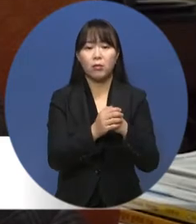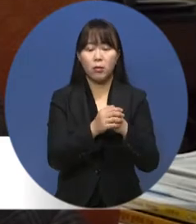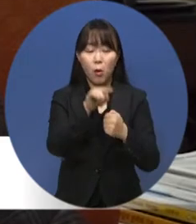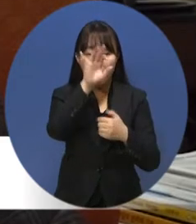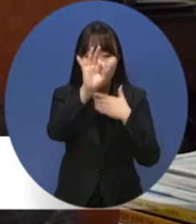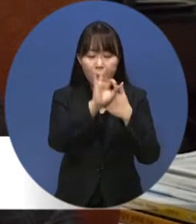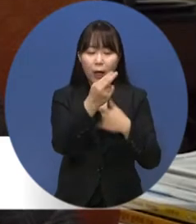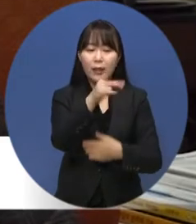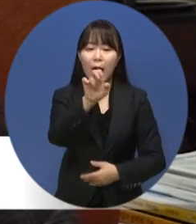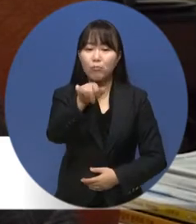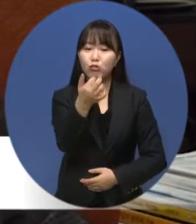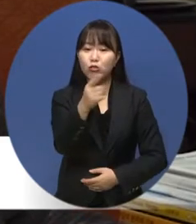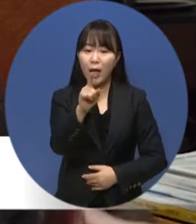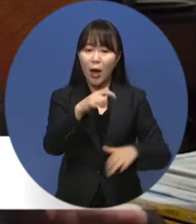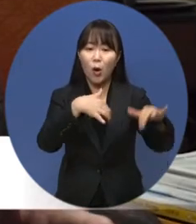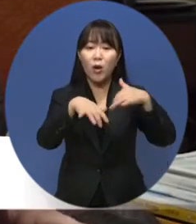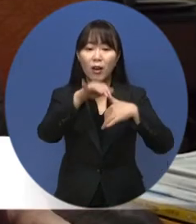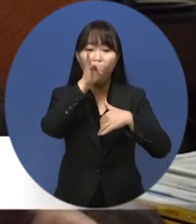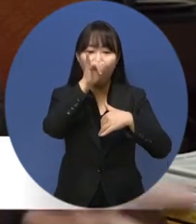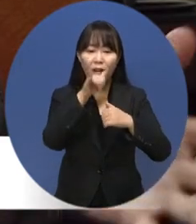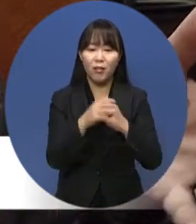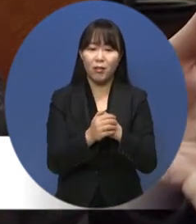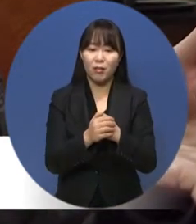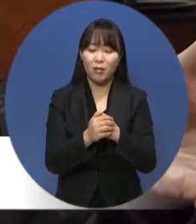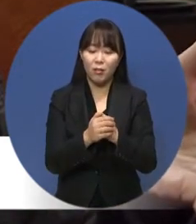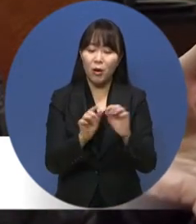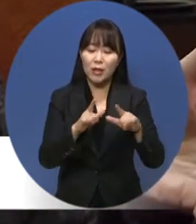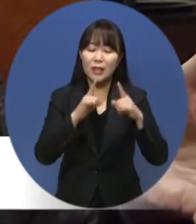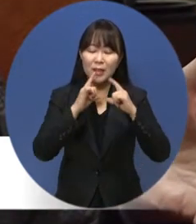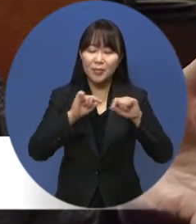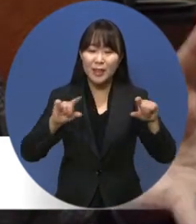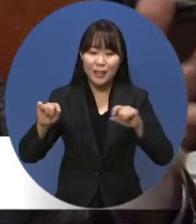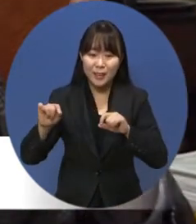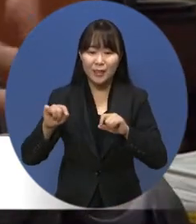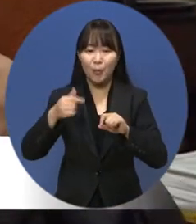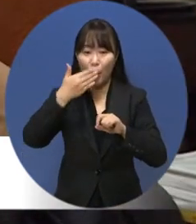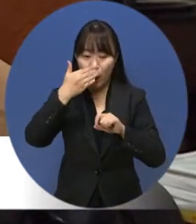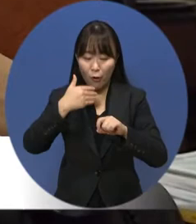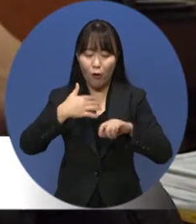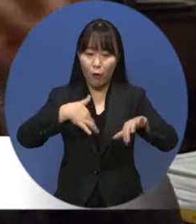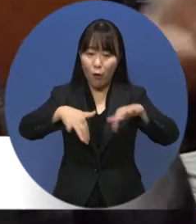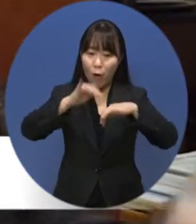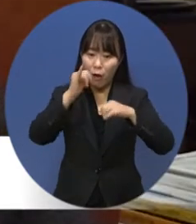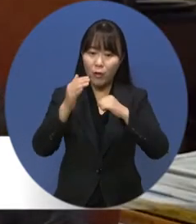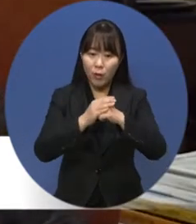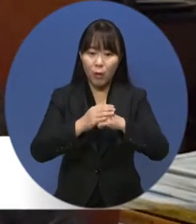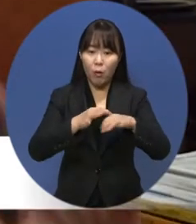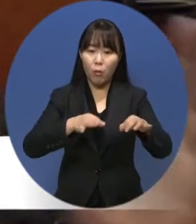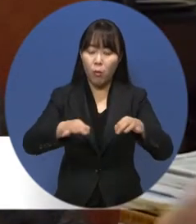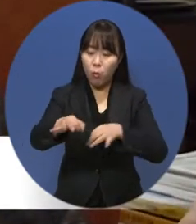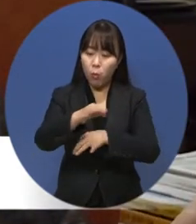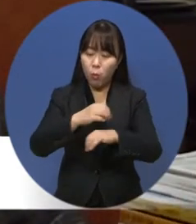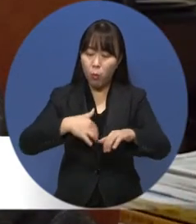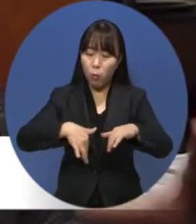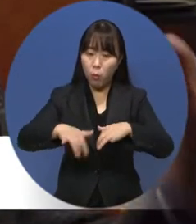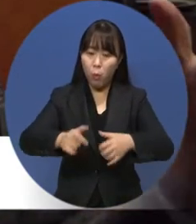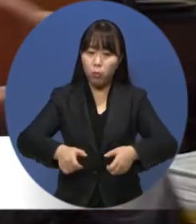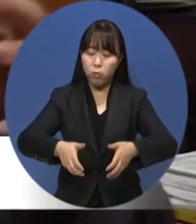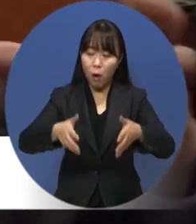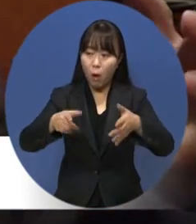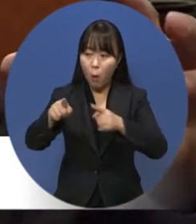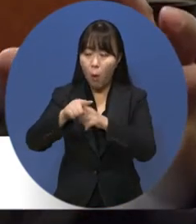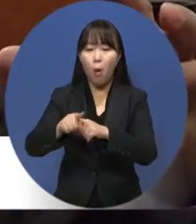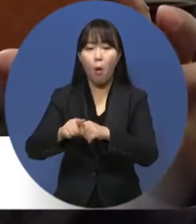넣었어요 다만 엇 때 음식 거리를 만든 보니까 그 앉으니까 생가도 사려고 들은 거리가 나있어요 각